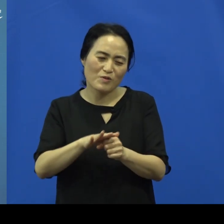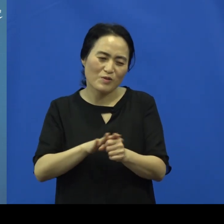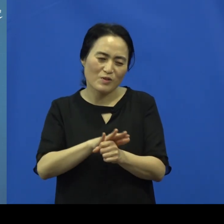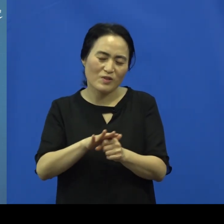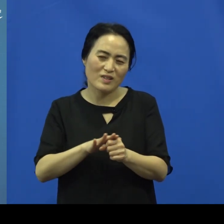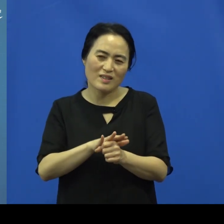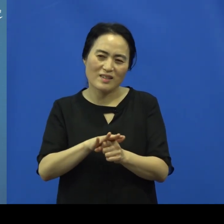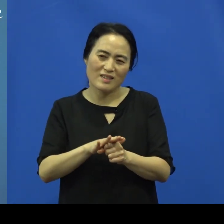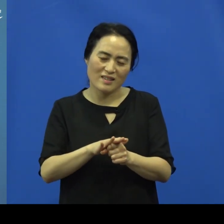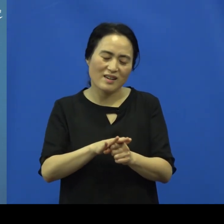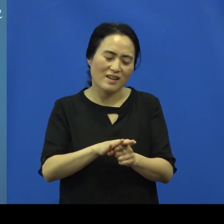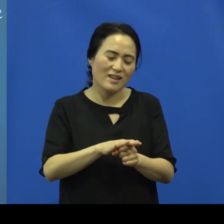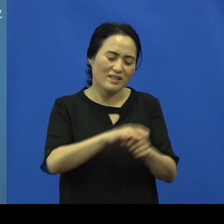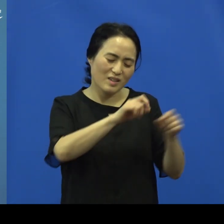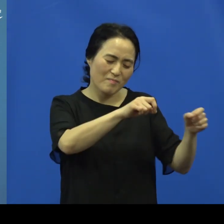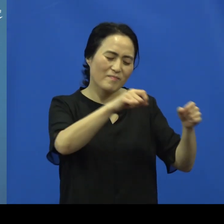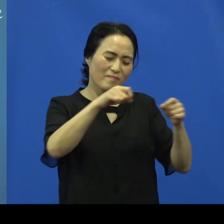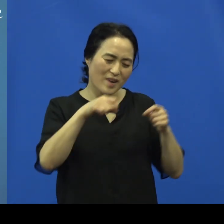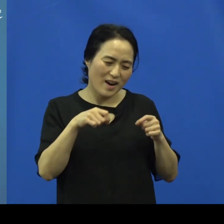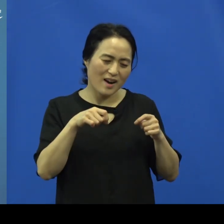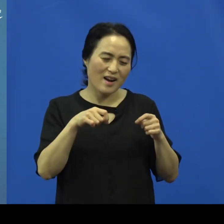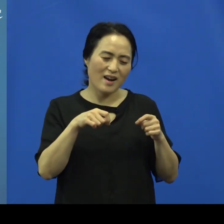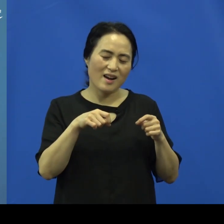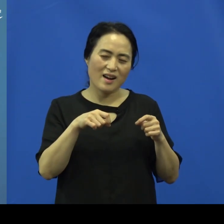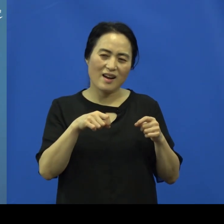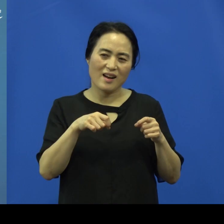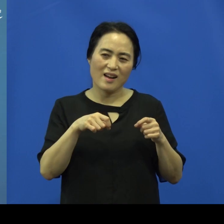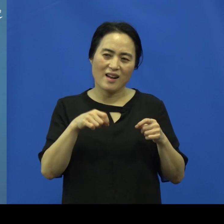끝내 기도하며 살아내게 하시는.